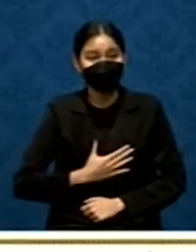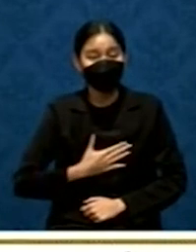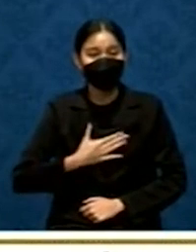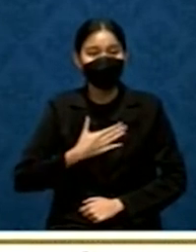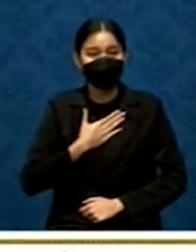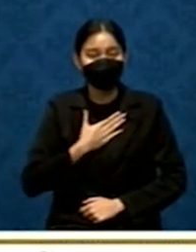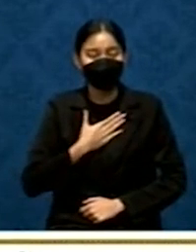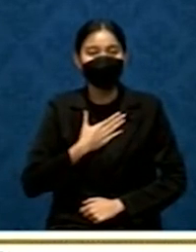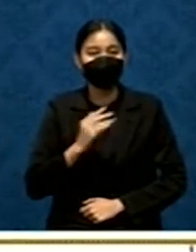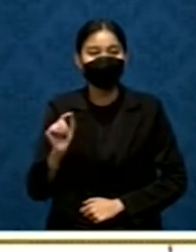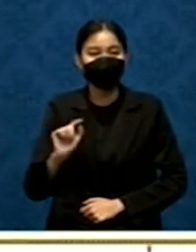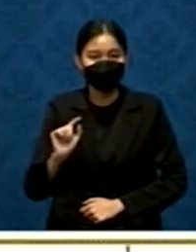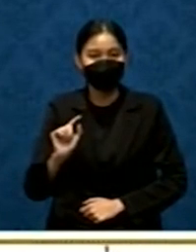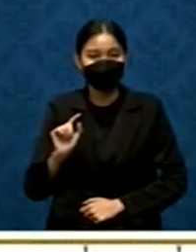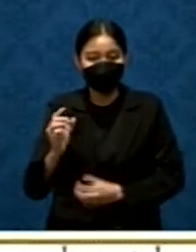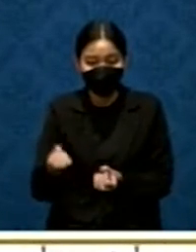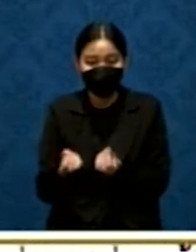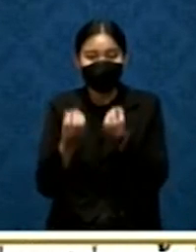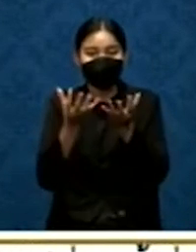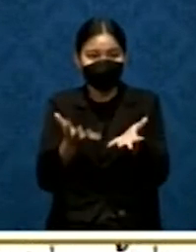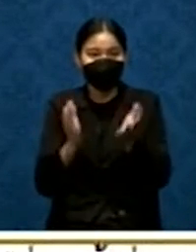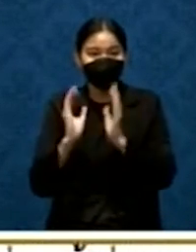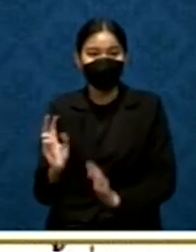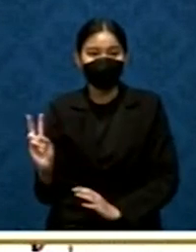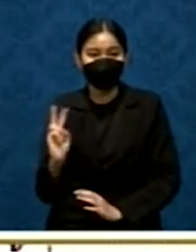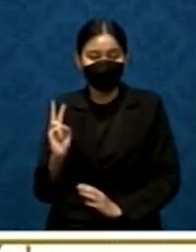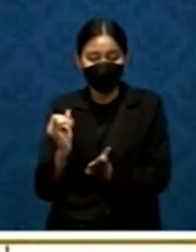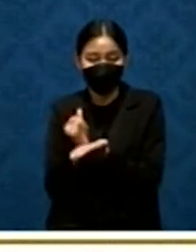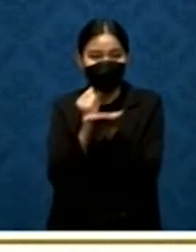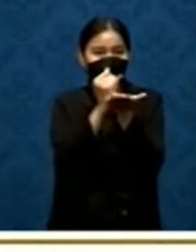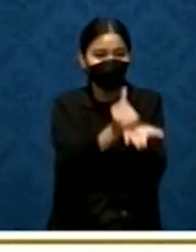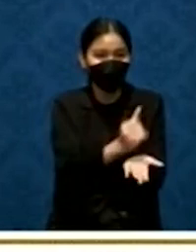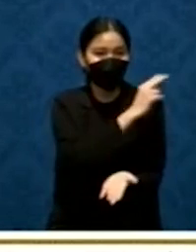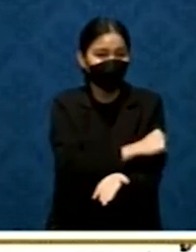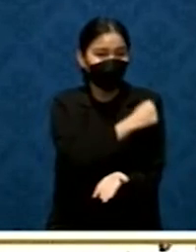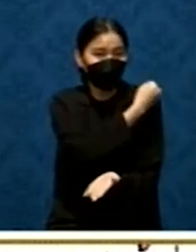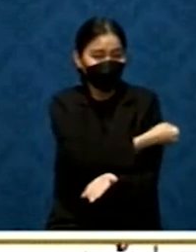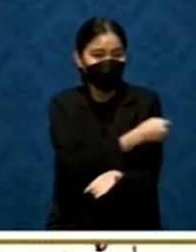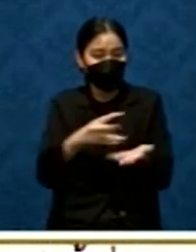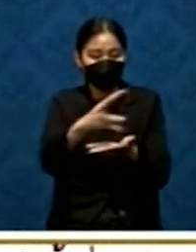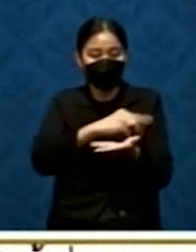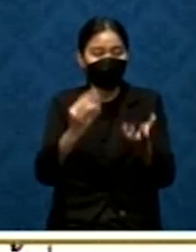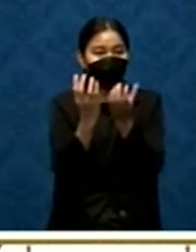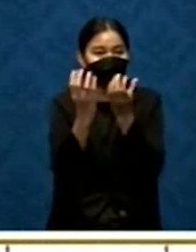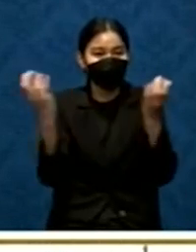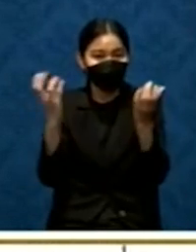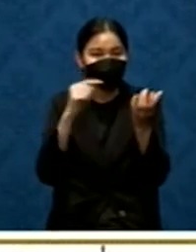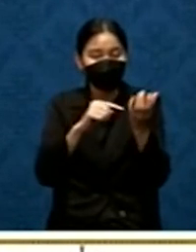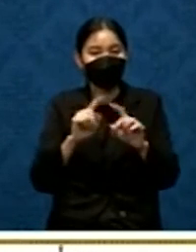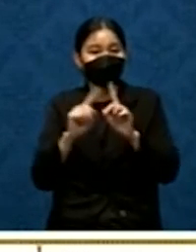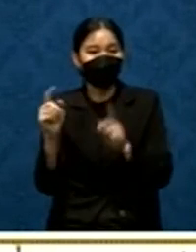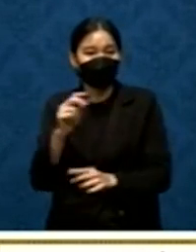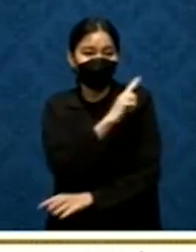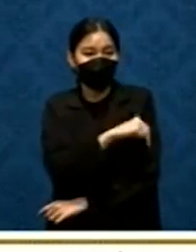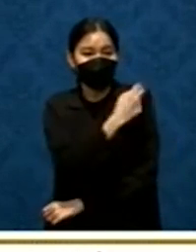งน้องทั้งสองไปที่ธรรมศาสตร์แต่ไม่ใช่ว่าโรงพยาบาลอื่น